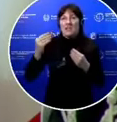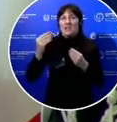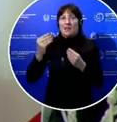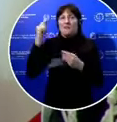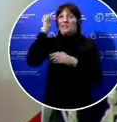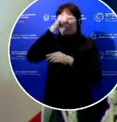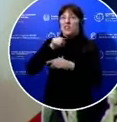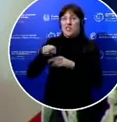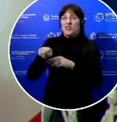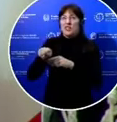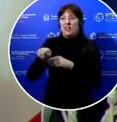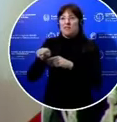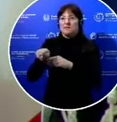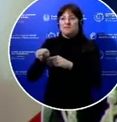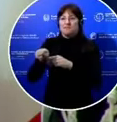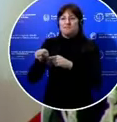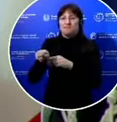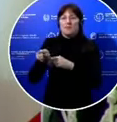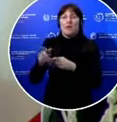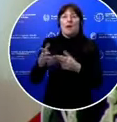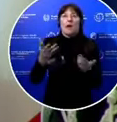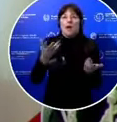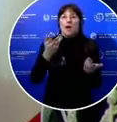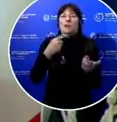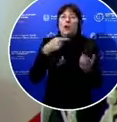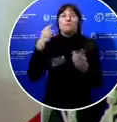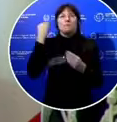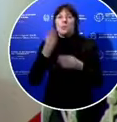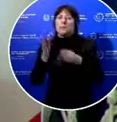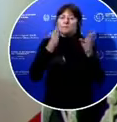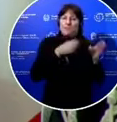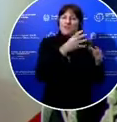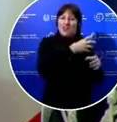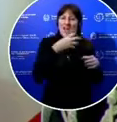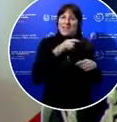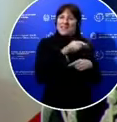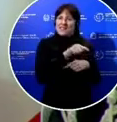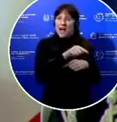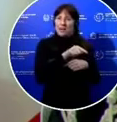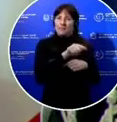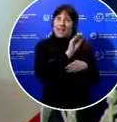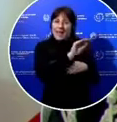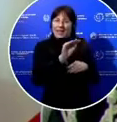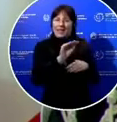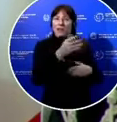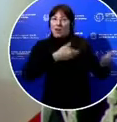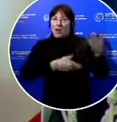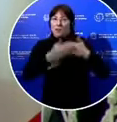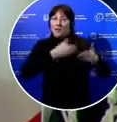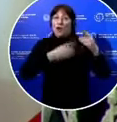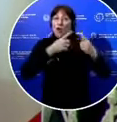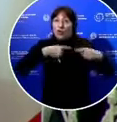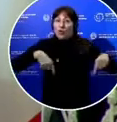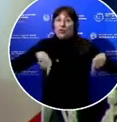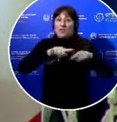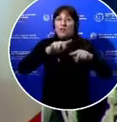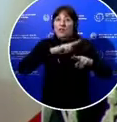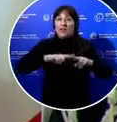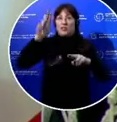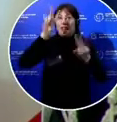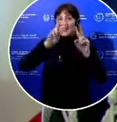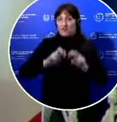trattazione, abbiamo ritenuto utile rivolgerci alla scienza attraverso il coinvolgimento e la collaborazione del Consiglio Nazionale per